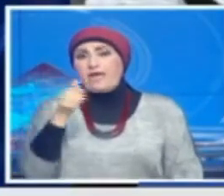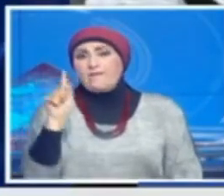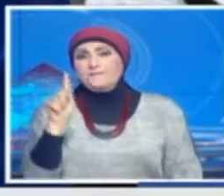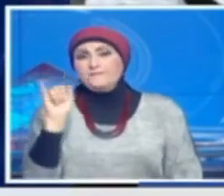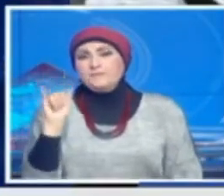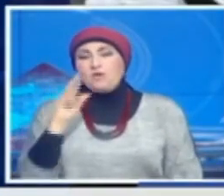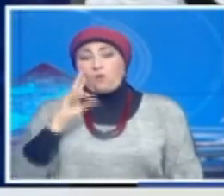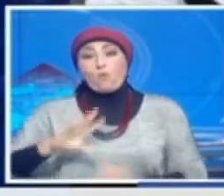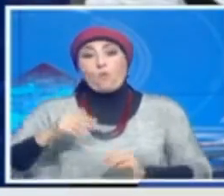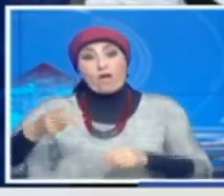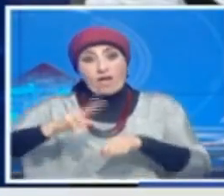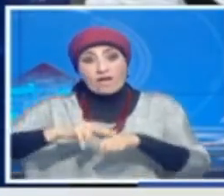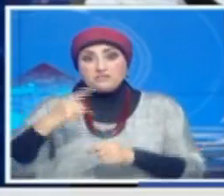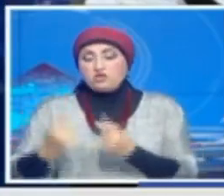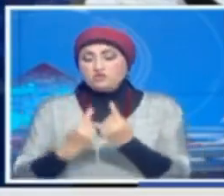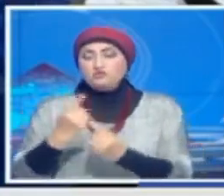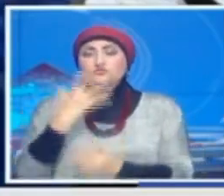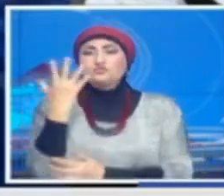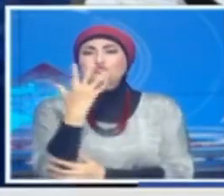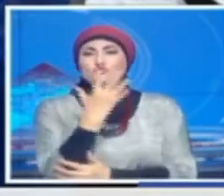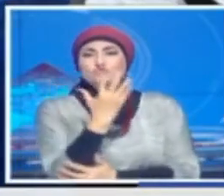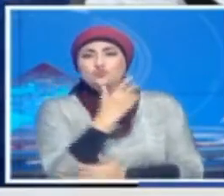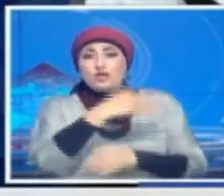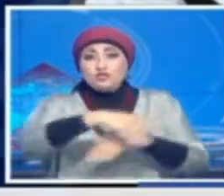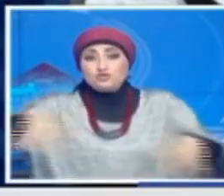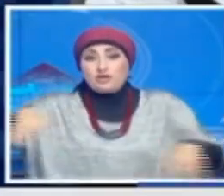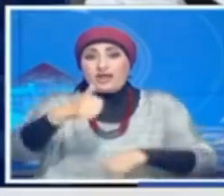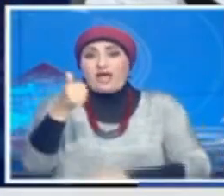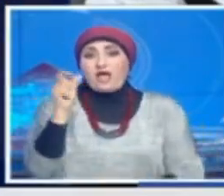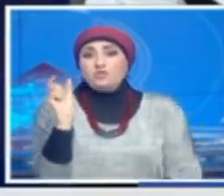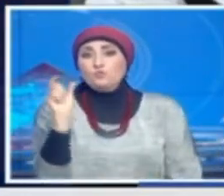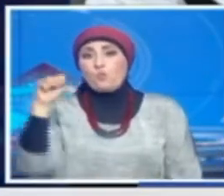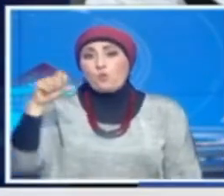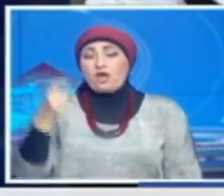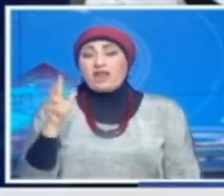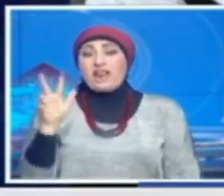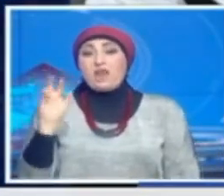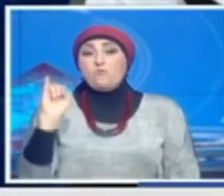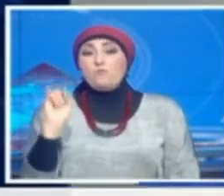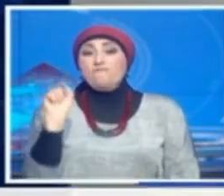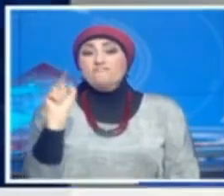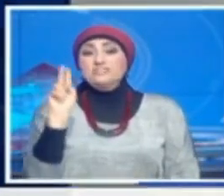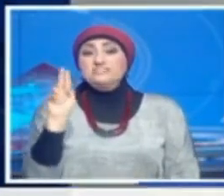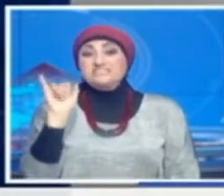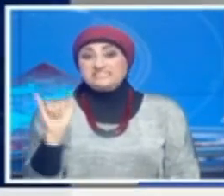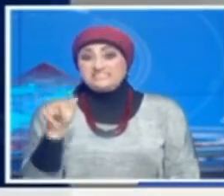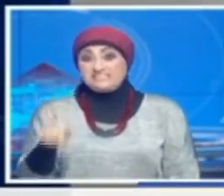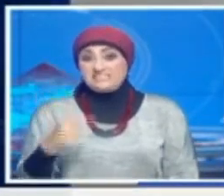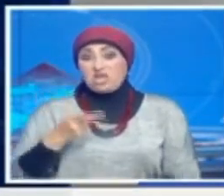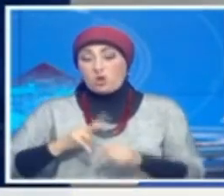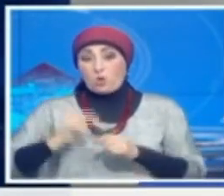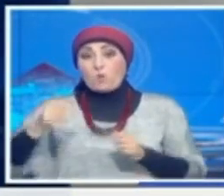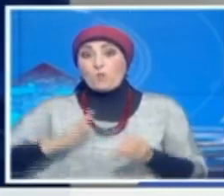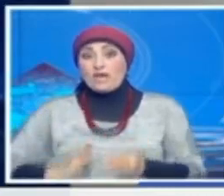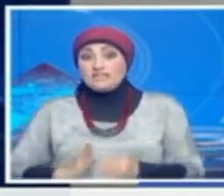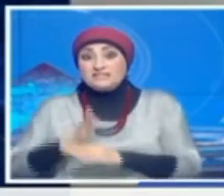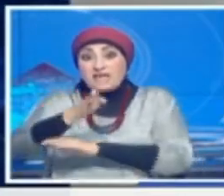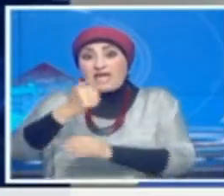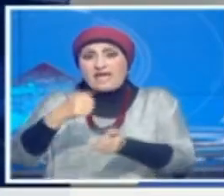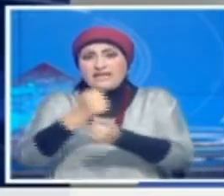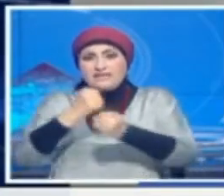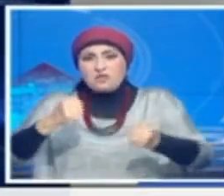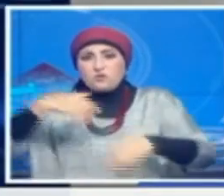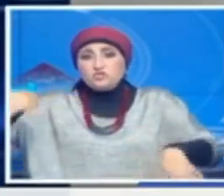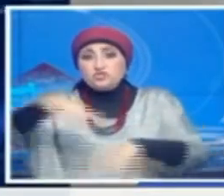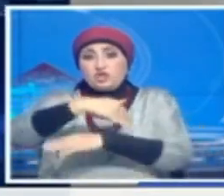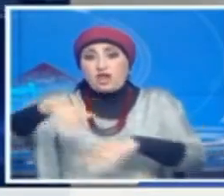كفاءة وتشجير شارع أنور المفتي. وأشار المحافظ إلى أن شارع أنور المفتي سيتم استخدامه